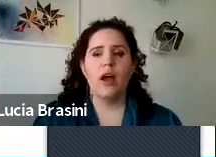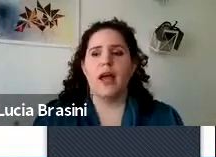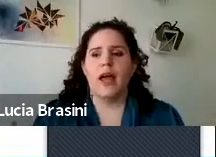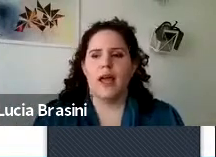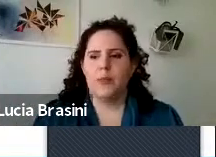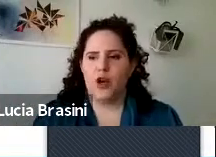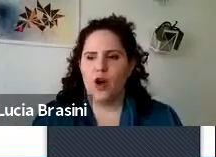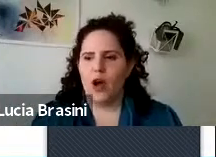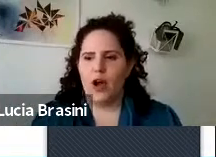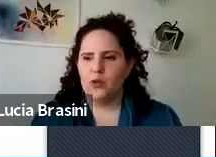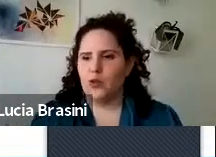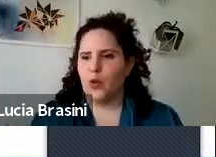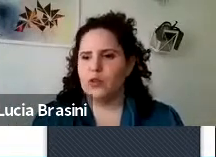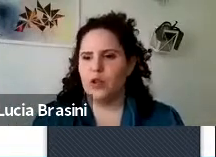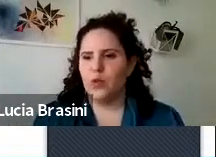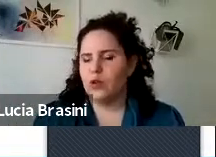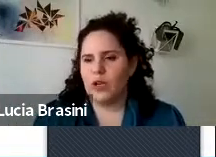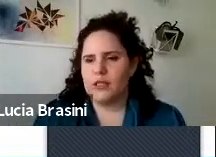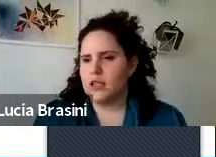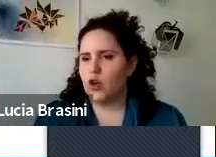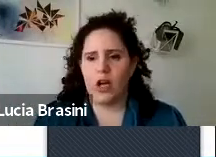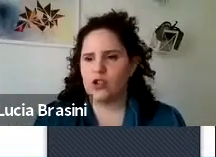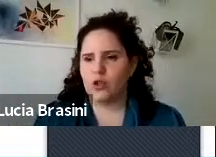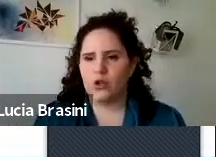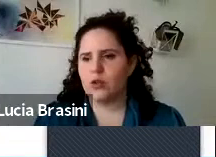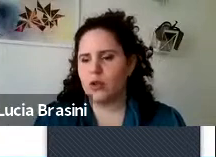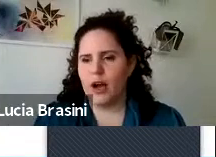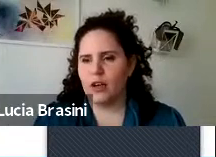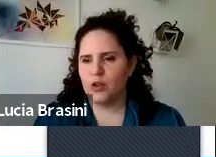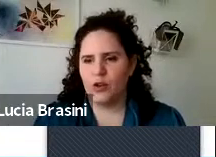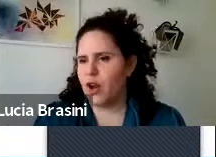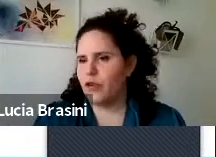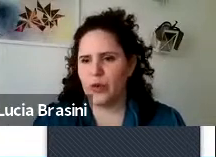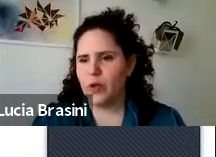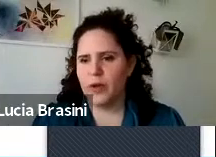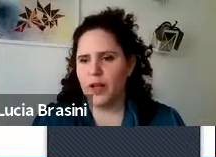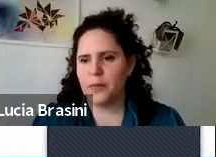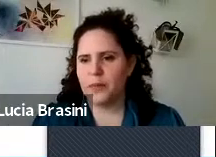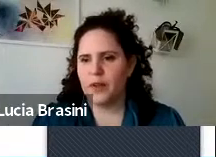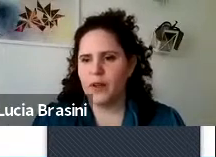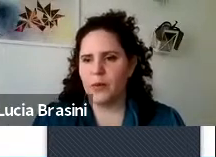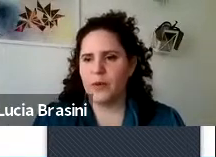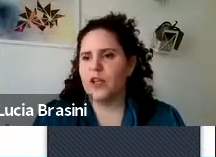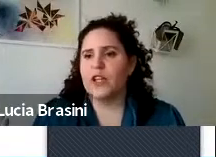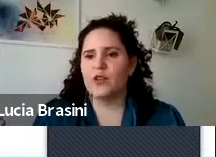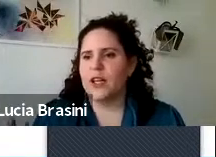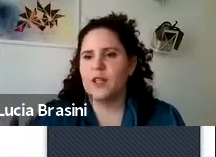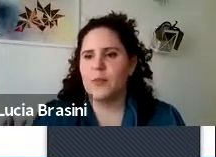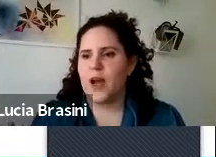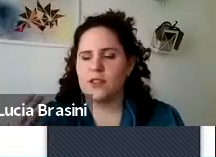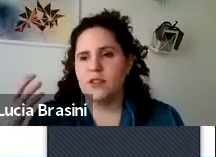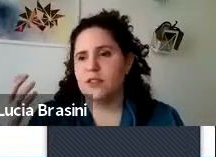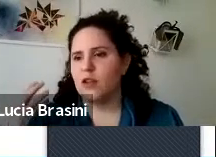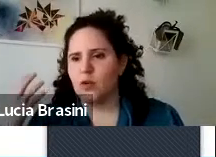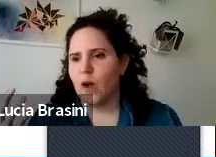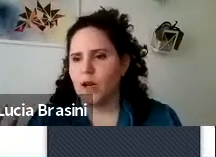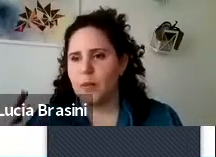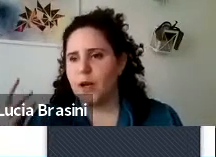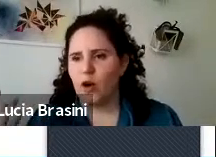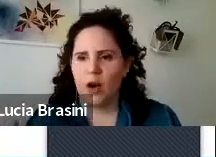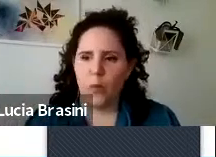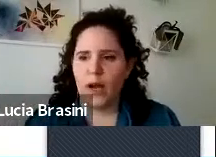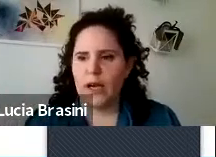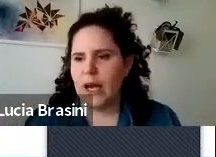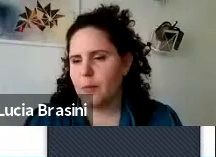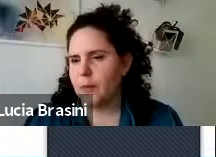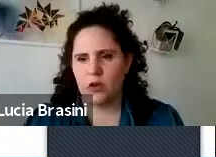stesso. Però è tutto un contenuto che se non è sottotitolato non è fruibile. Quindi vedo tante immagini, sento